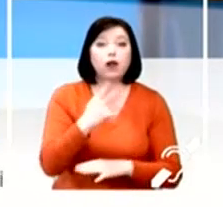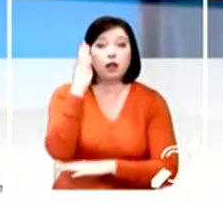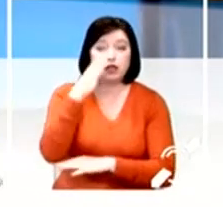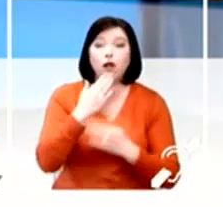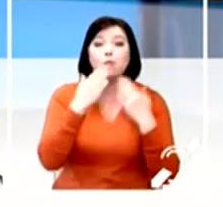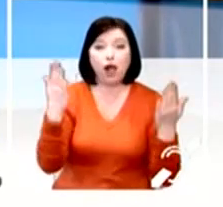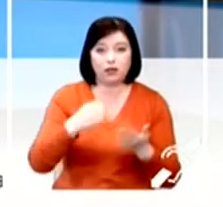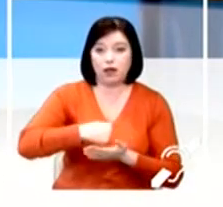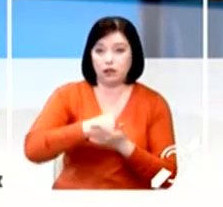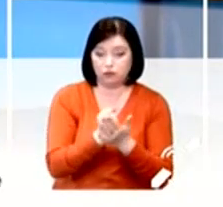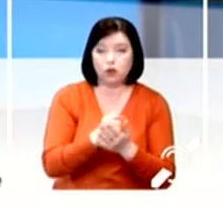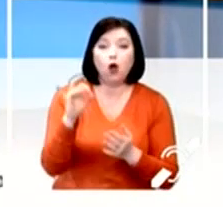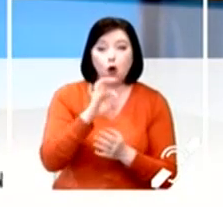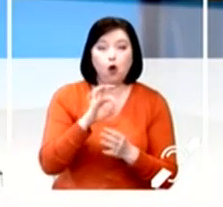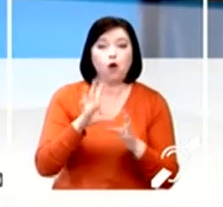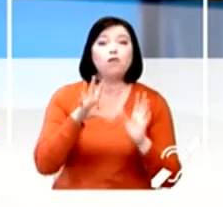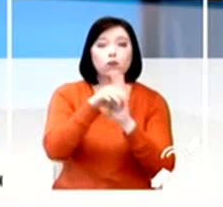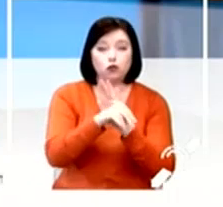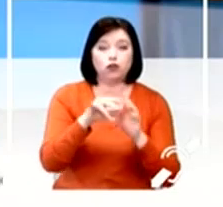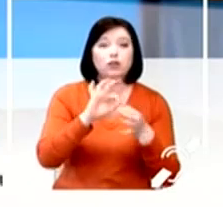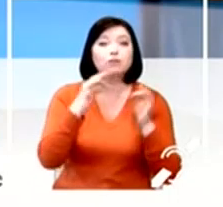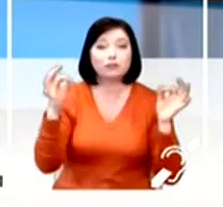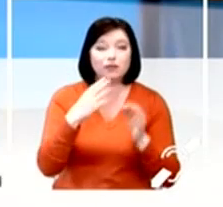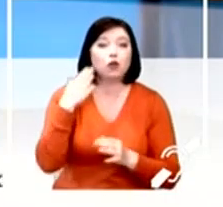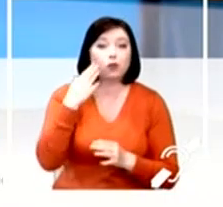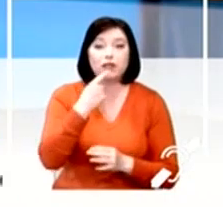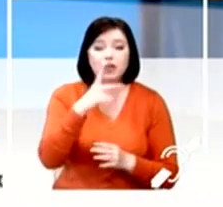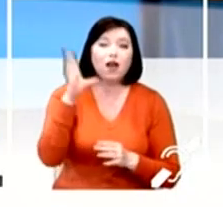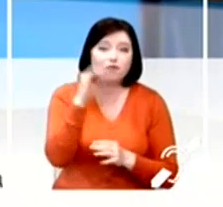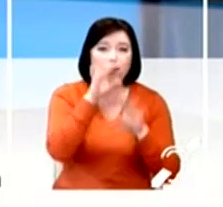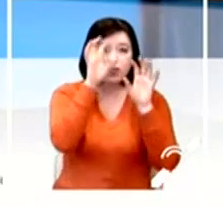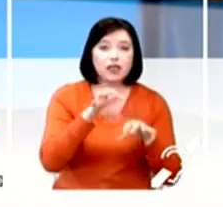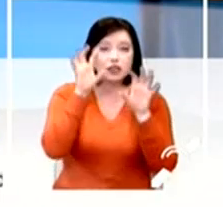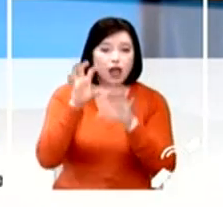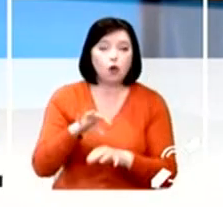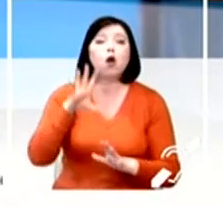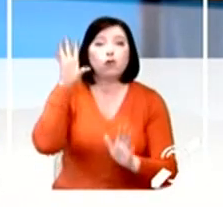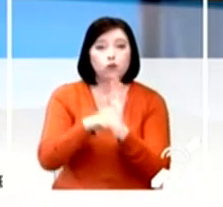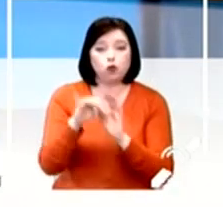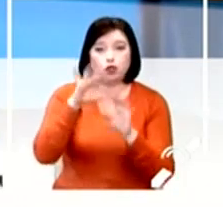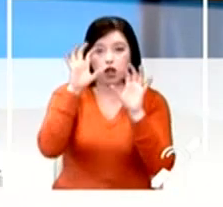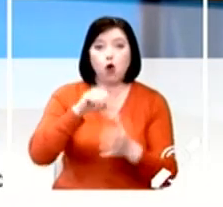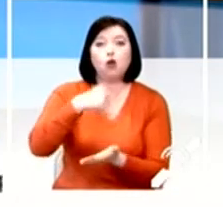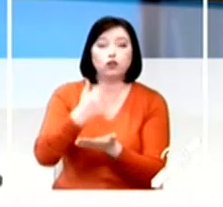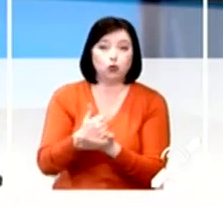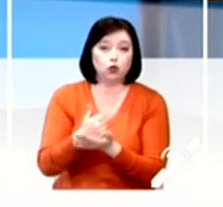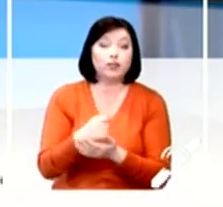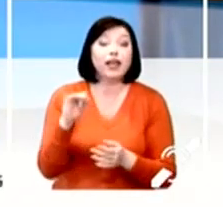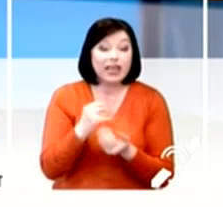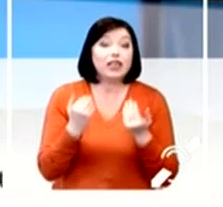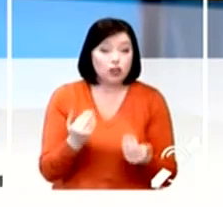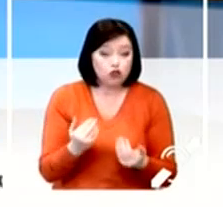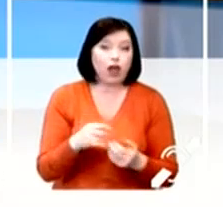lectură finală legea privind introducerea sintagmei limba română în toată legislația, inclusiv în Constituție. Și de această